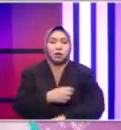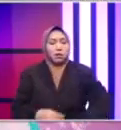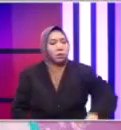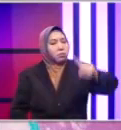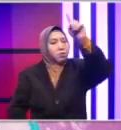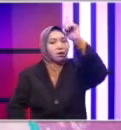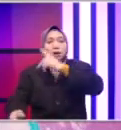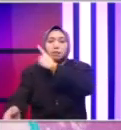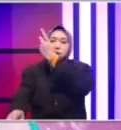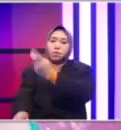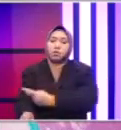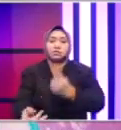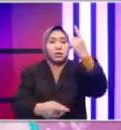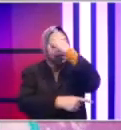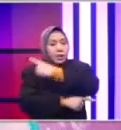yaumiddin